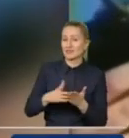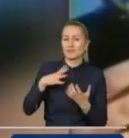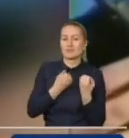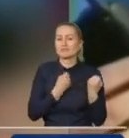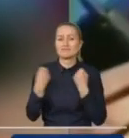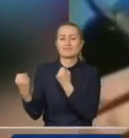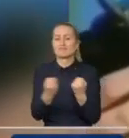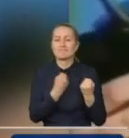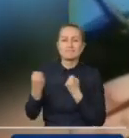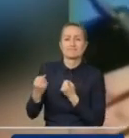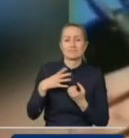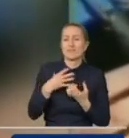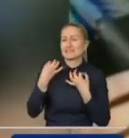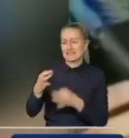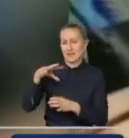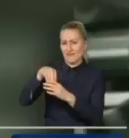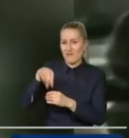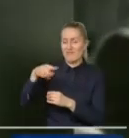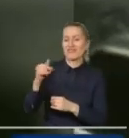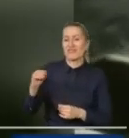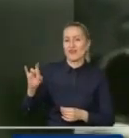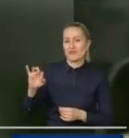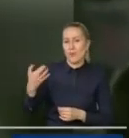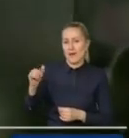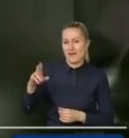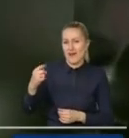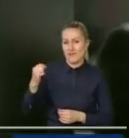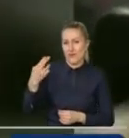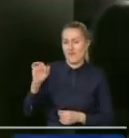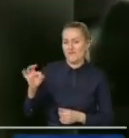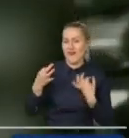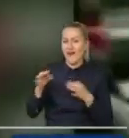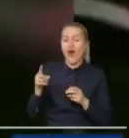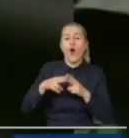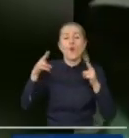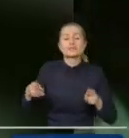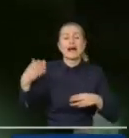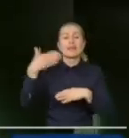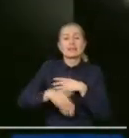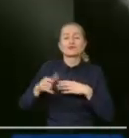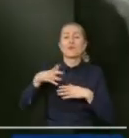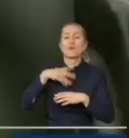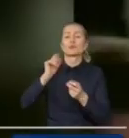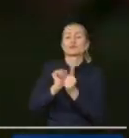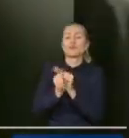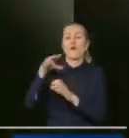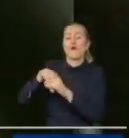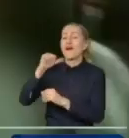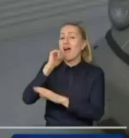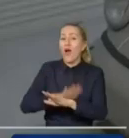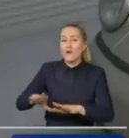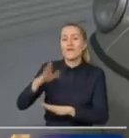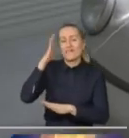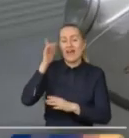i mecze w Sewilli legendę piłki nożnej Diego Maradona. Przejażdżki podczas ostatniego sezonu spędzonego przez sportowca w Europie wystarczyły, aby